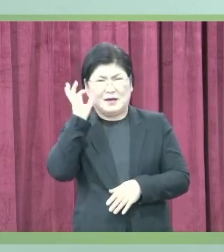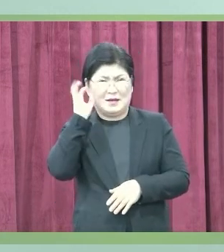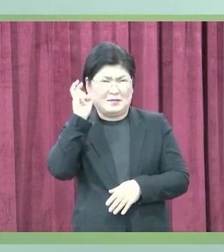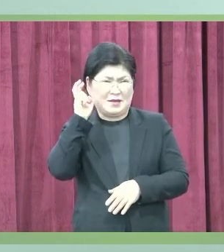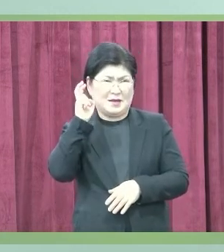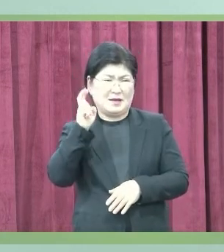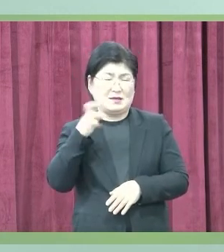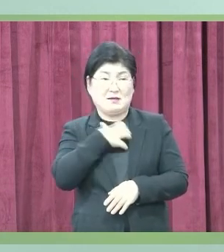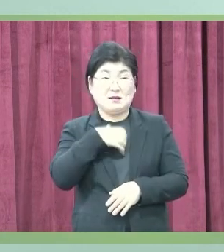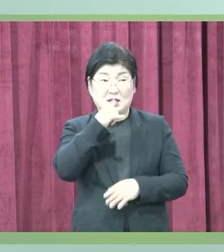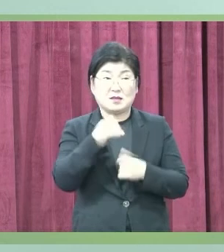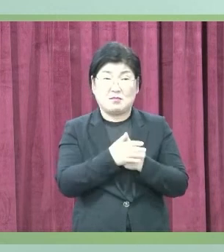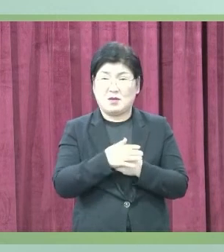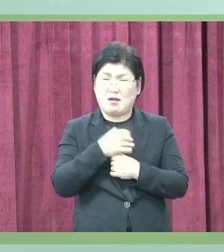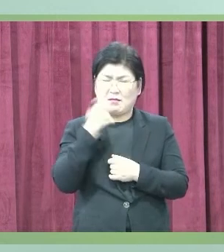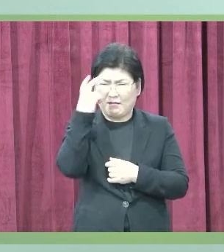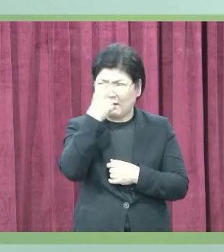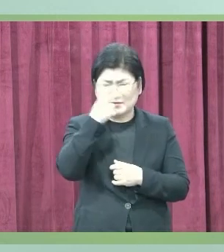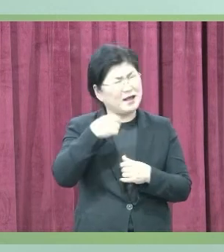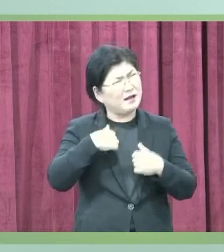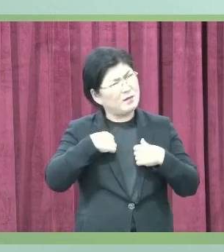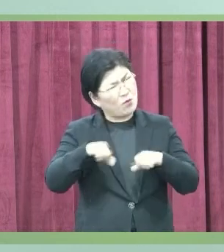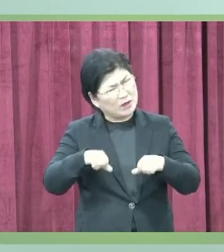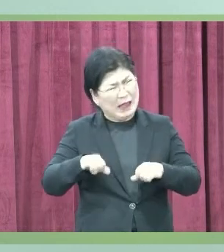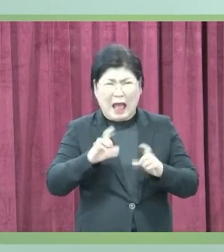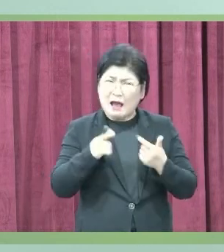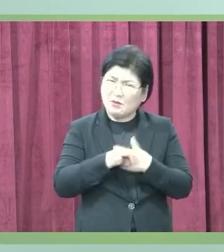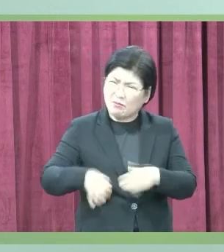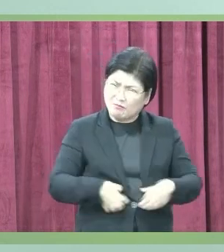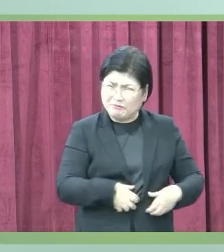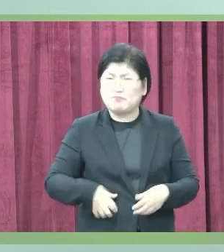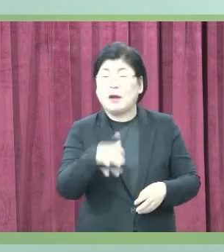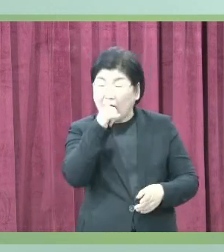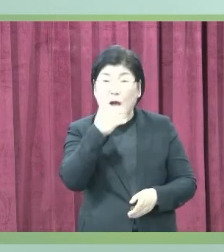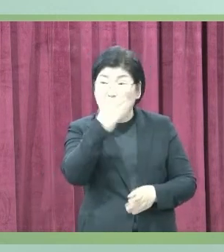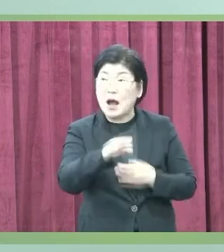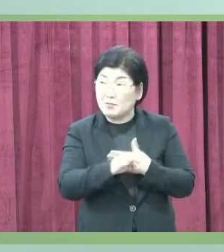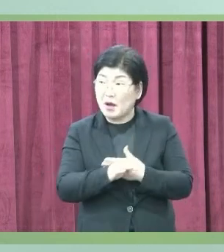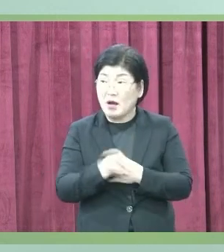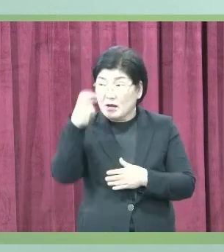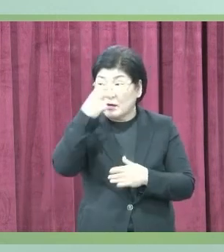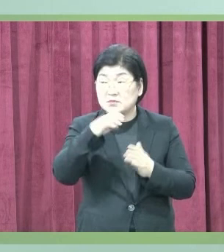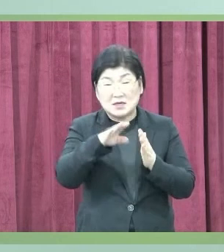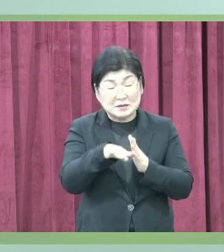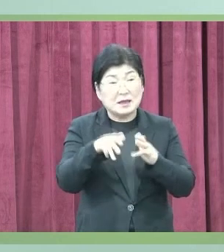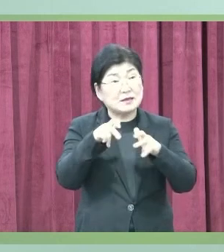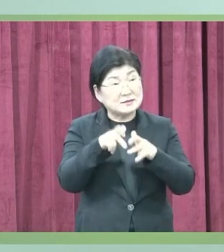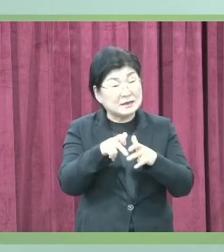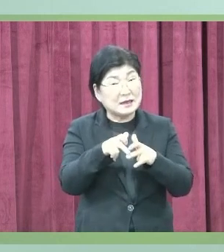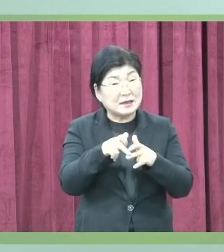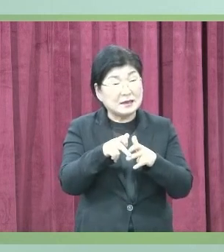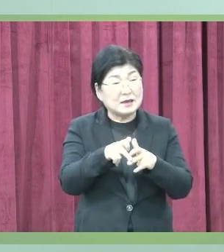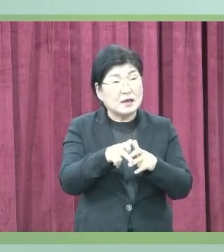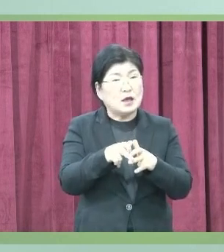염려해서 검진 자체를 망설이는 경우가 있는 것으로 보여집니다. 그래서 가능하다면 검진 시, 특히 장애인에서는